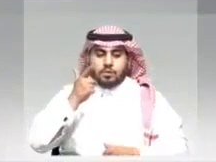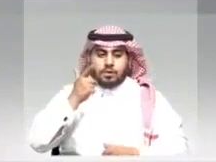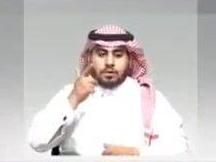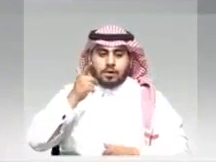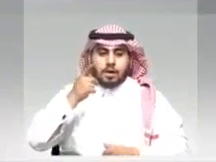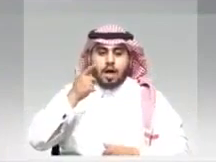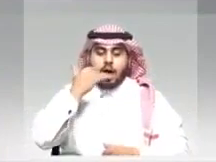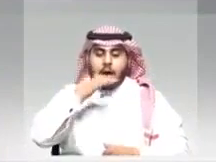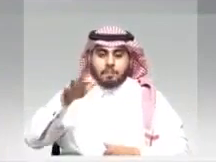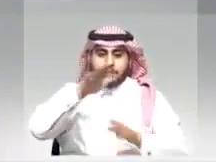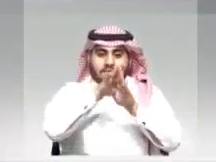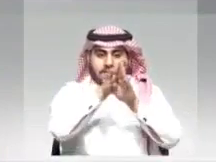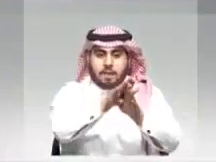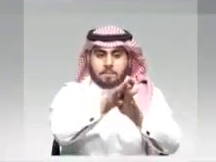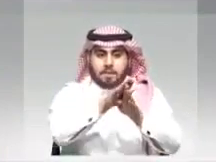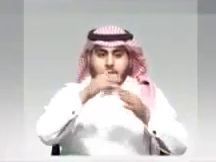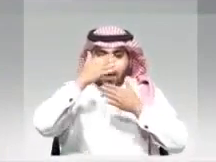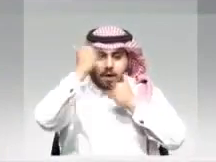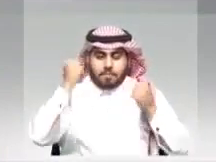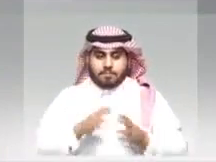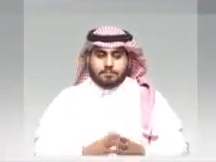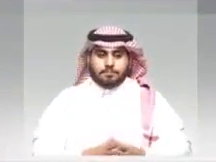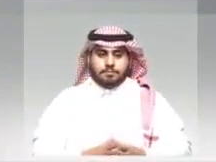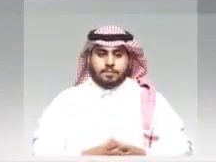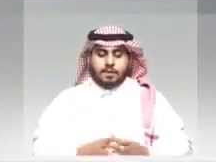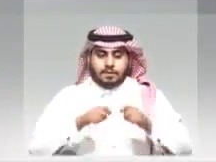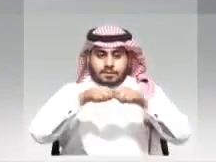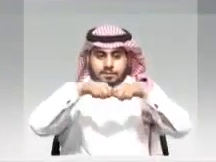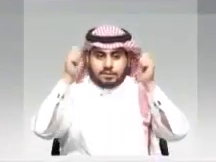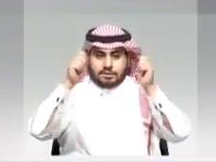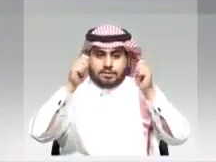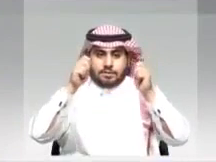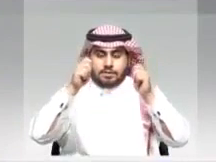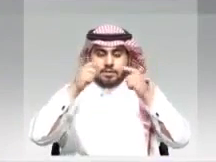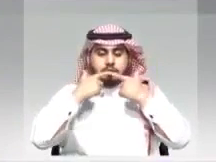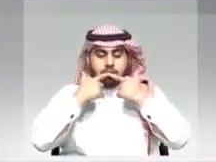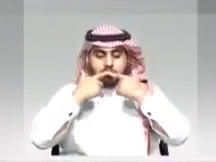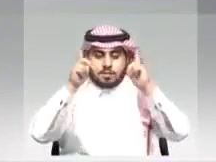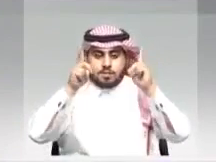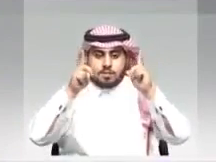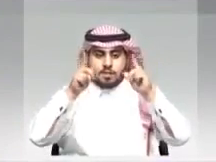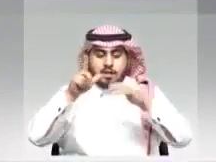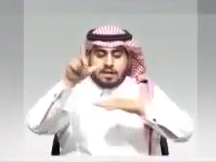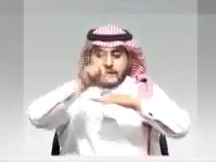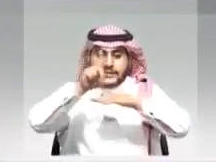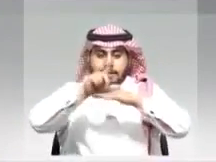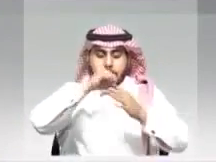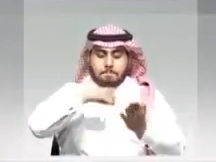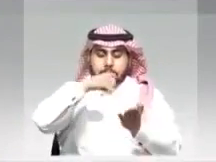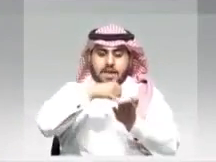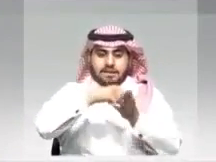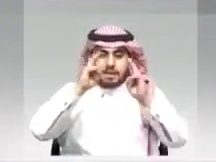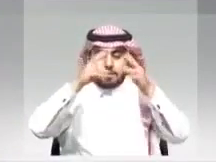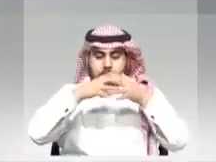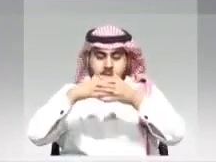الأوسط ودعم نظام طهران للإرهاب في المنطقة. ونقلت الصحيفة عن الجنرال جوزيف فوتيل الذي يرأس القيادة المركزية